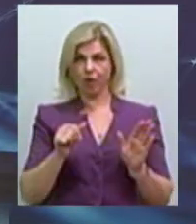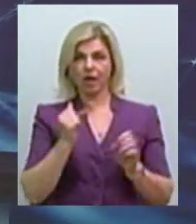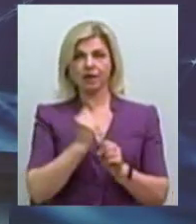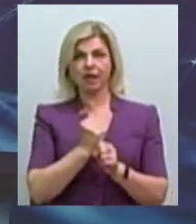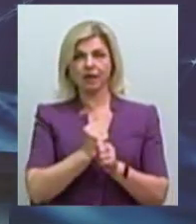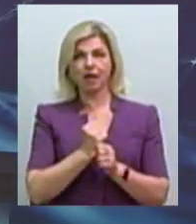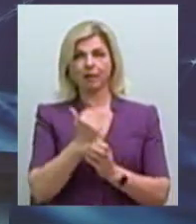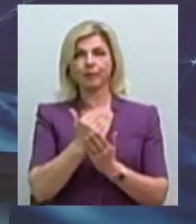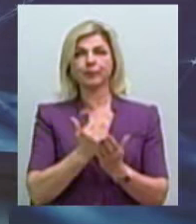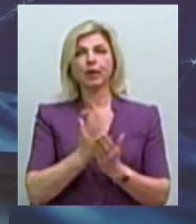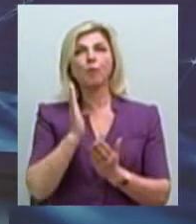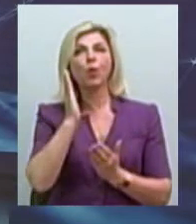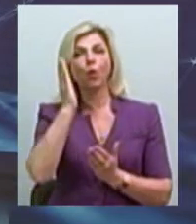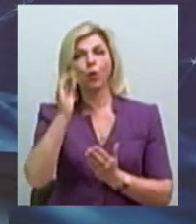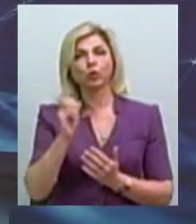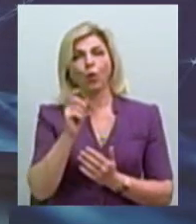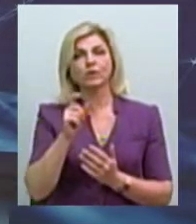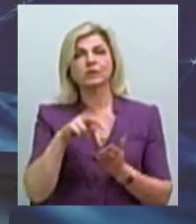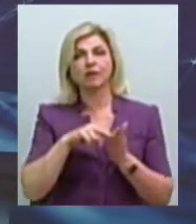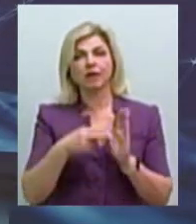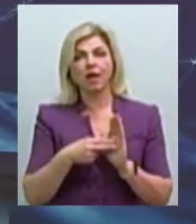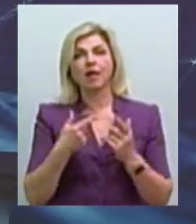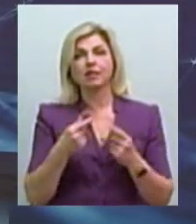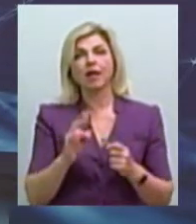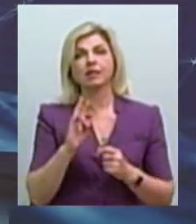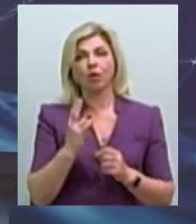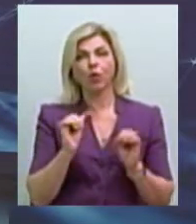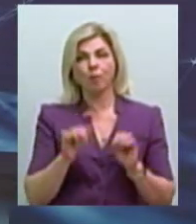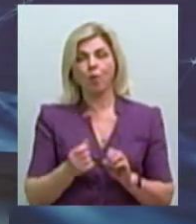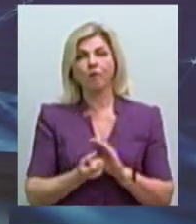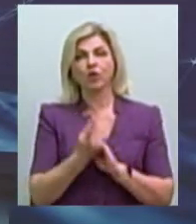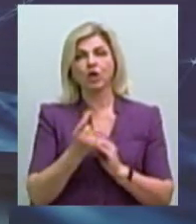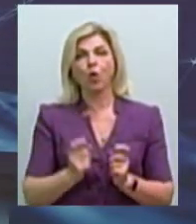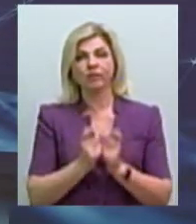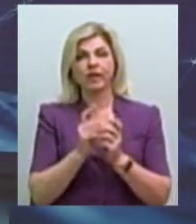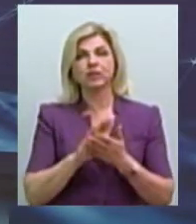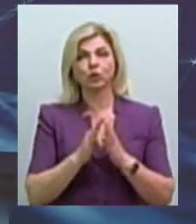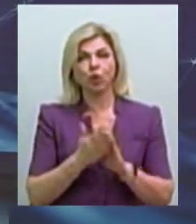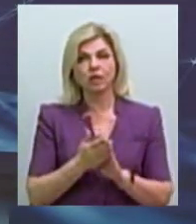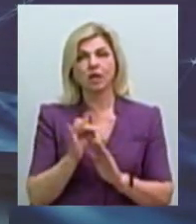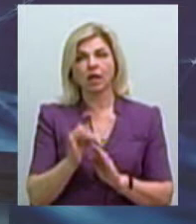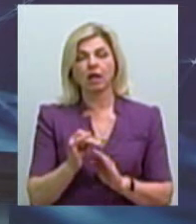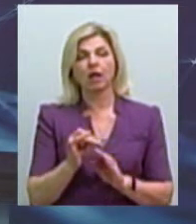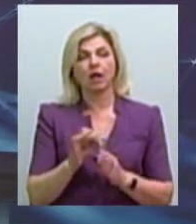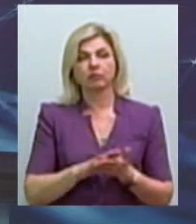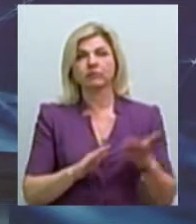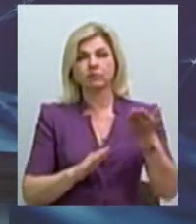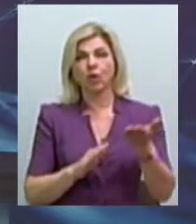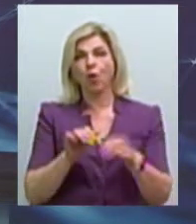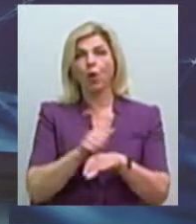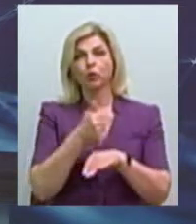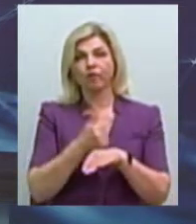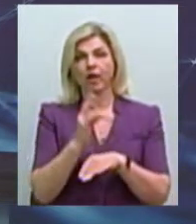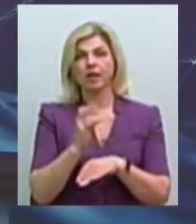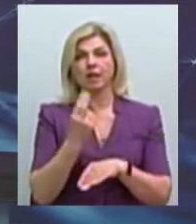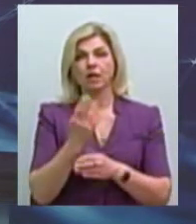прогноз, де на Миколаївщині може виникнути конфліктні ситуації, подаємо його до голови Національної служби, і